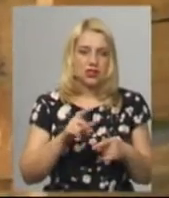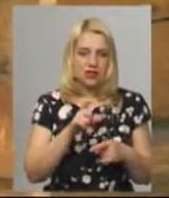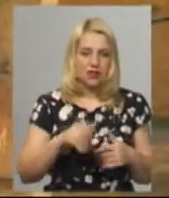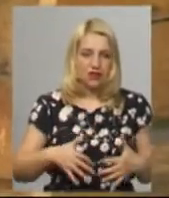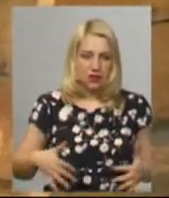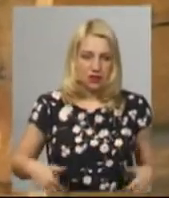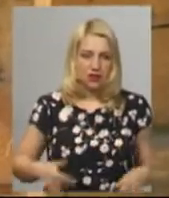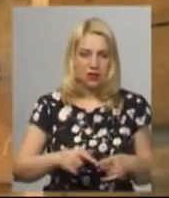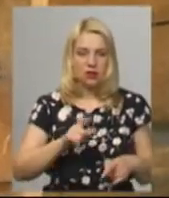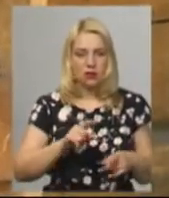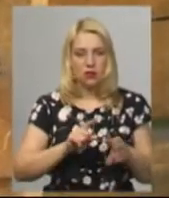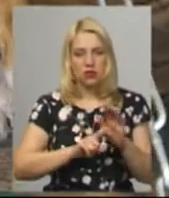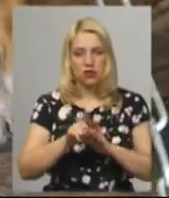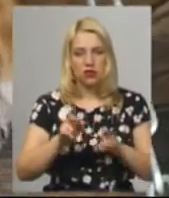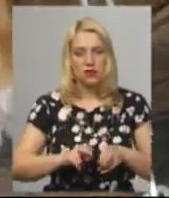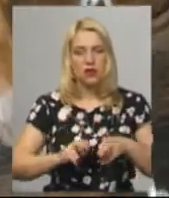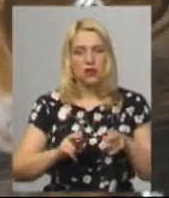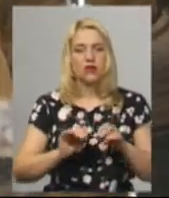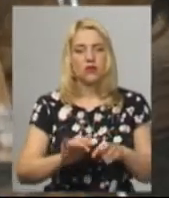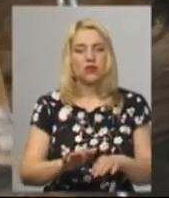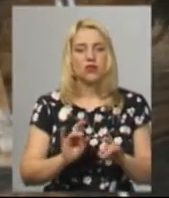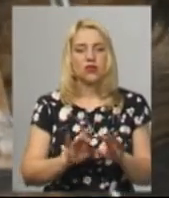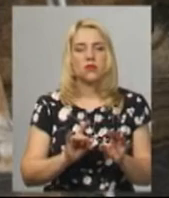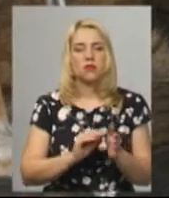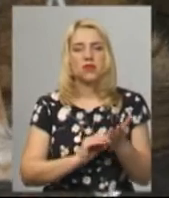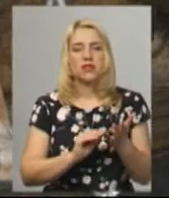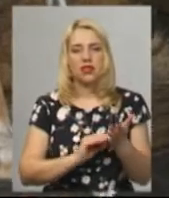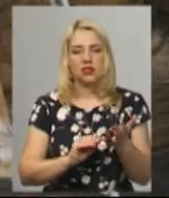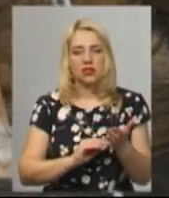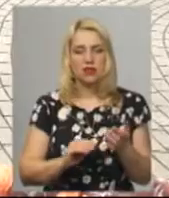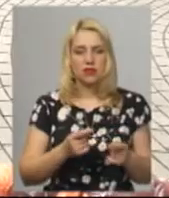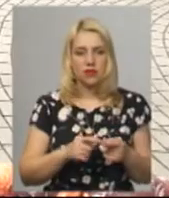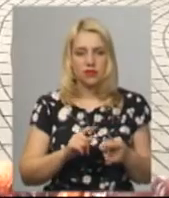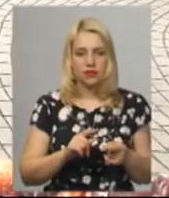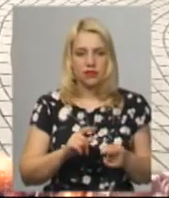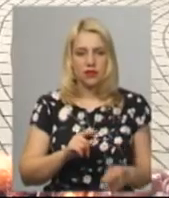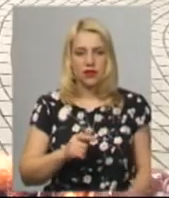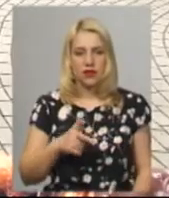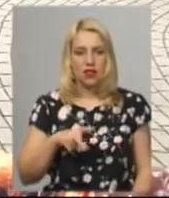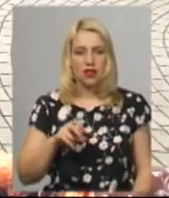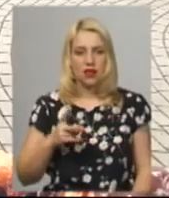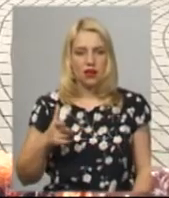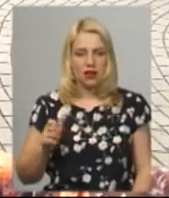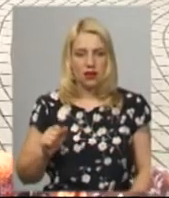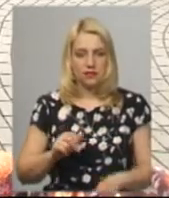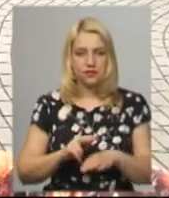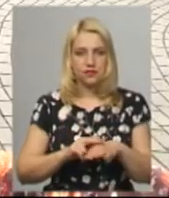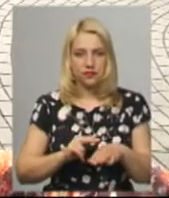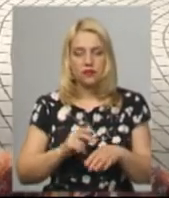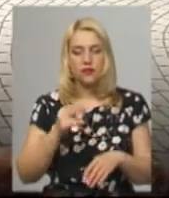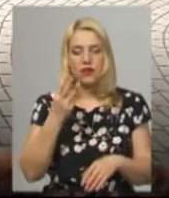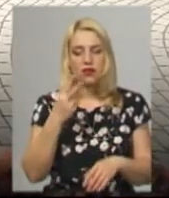Старокостянтинівського відділу поліції відкрили кримінальне провадження, розповідає прес-секретарка ГУНП у Хмельницькій області Інна Глега. 3 липня до